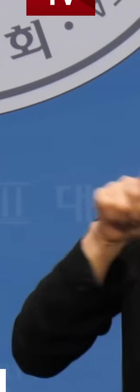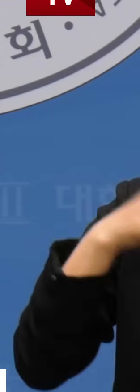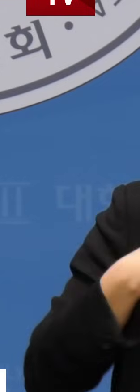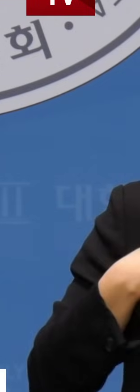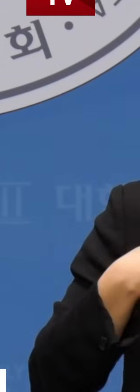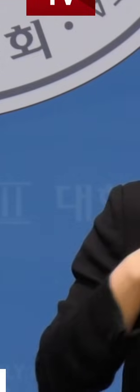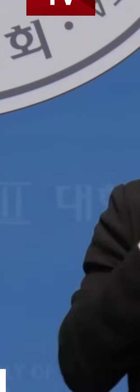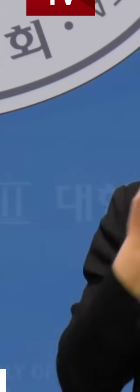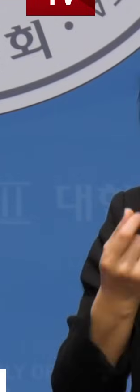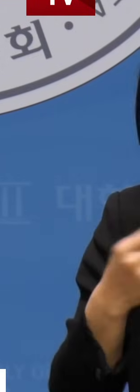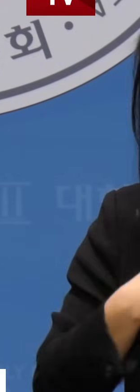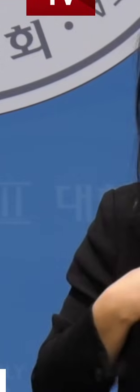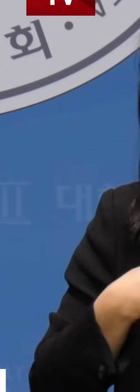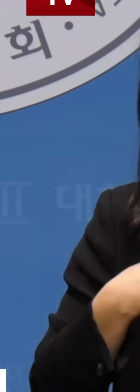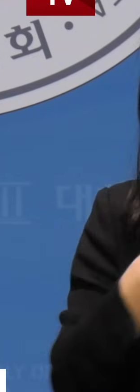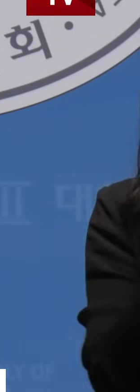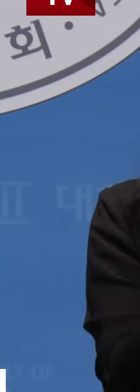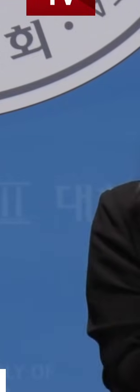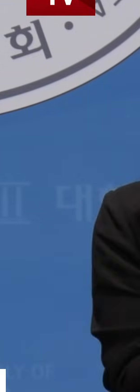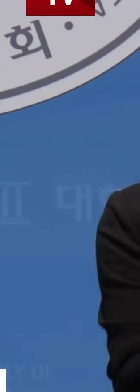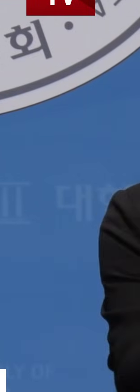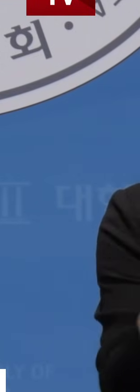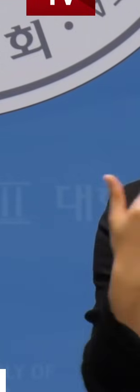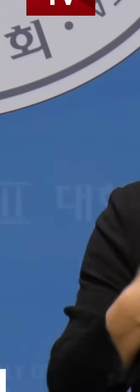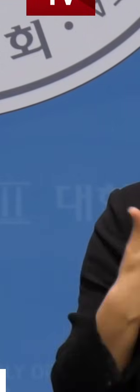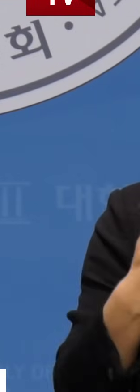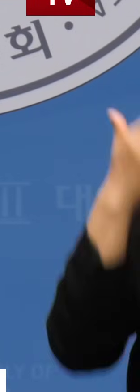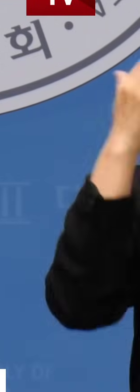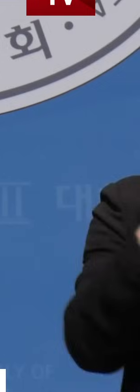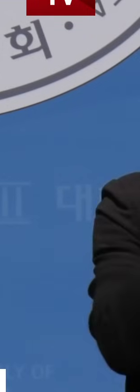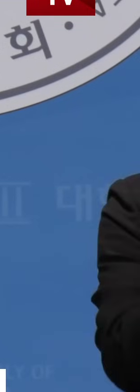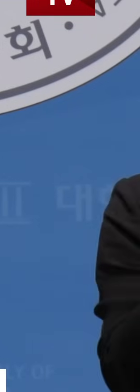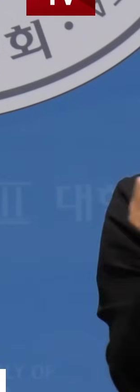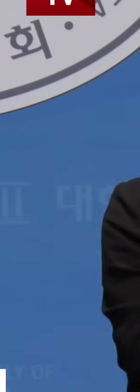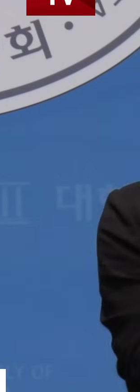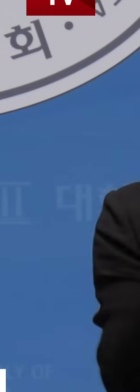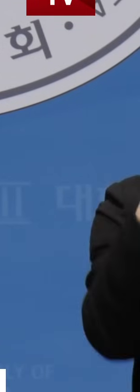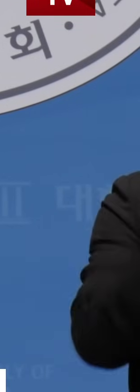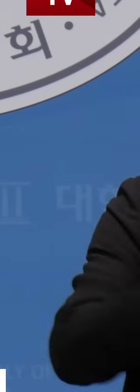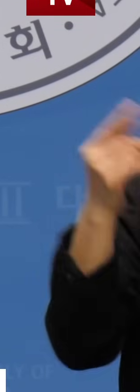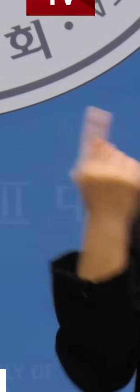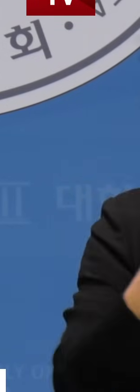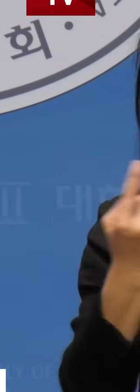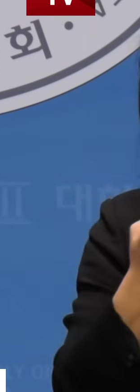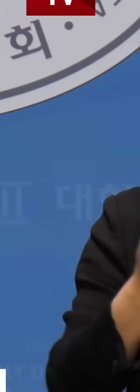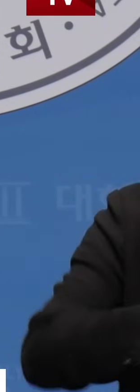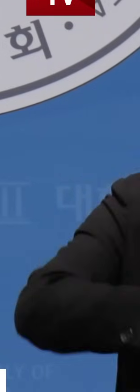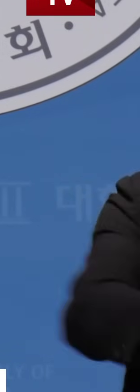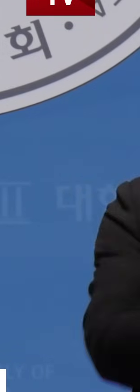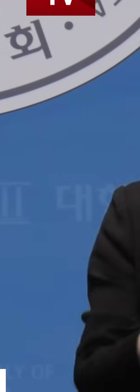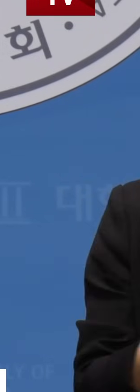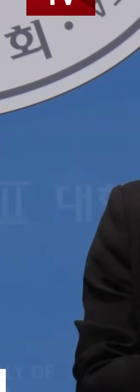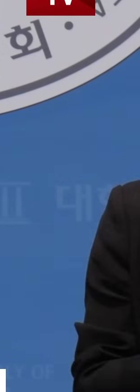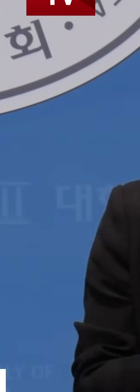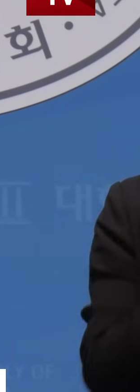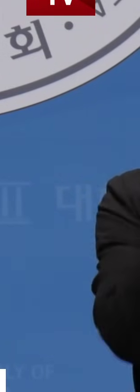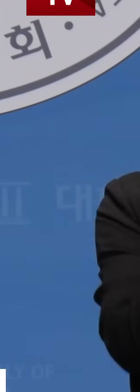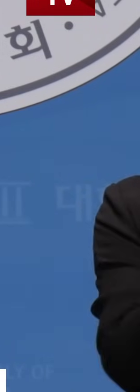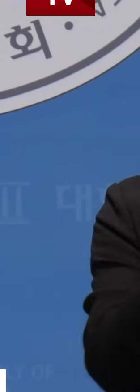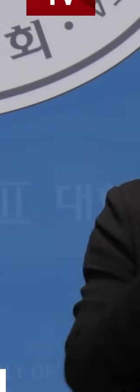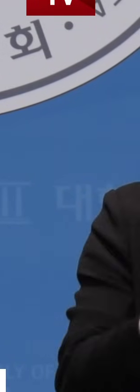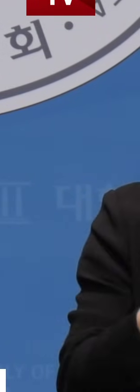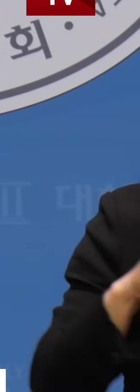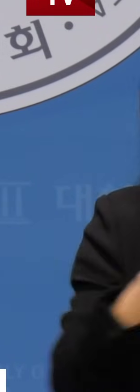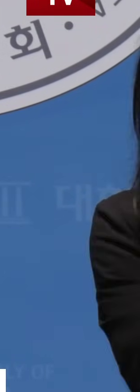않습니까? 민주당이 노래를 부르던 남북한 대화를 통한 평화를 짓밟아버리고 북한은